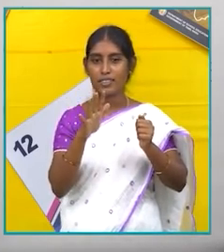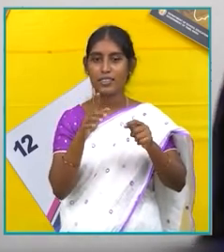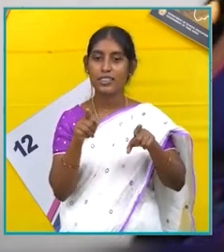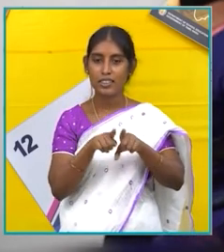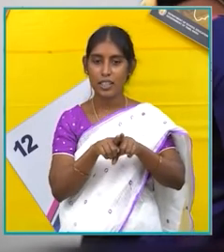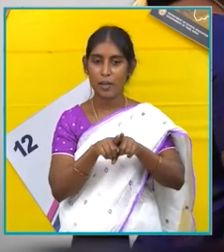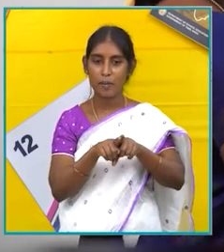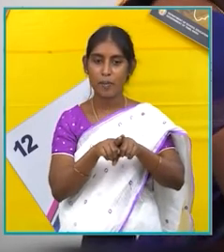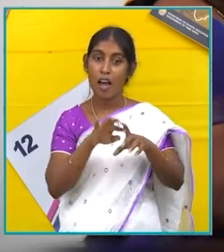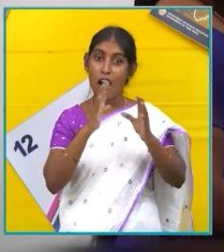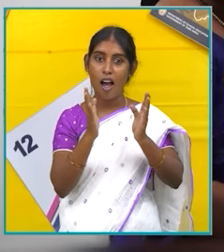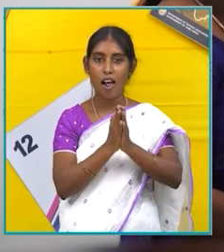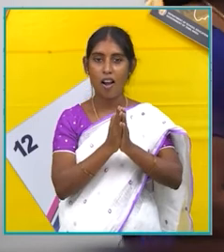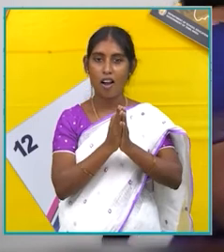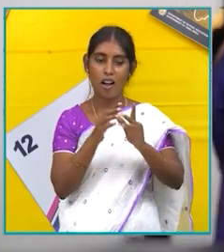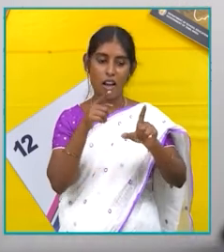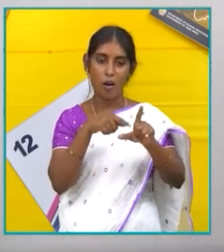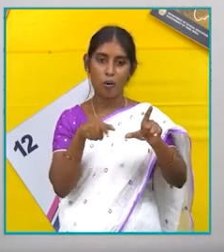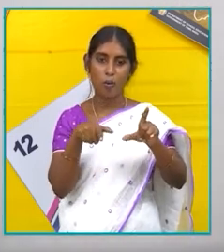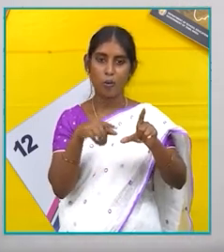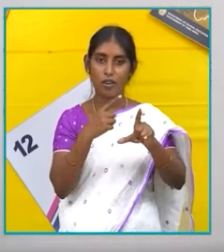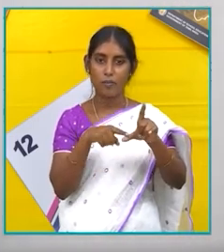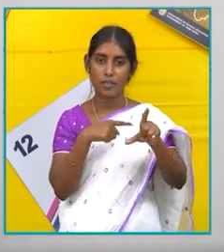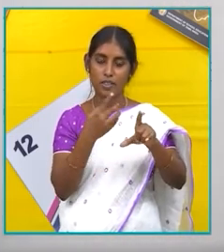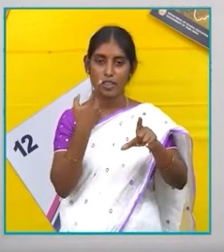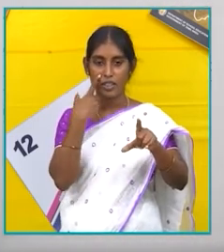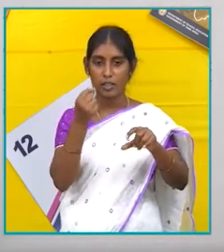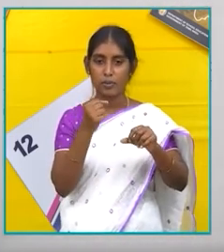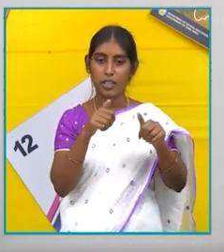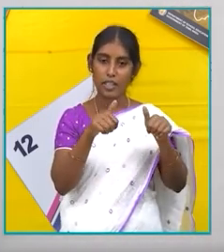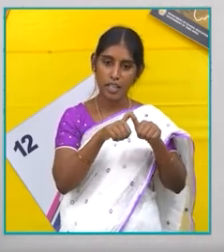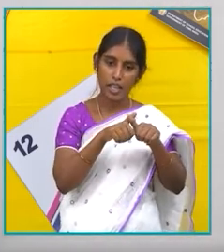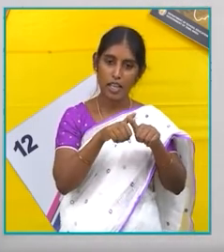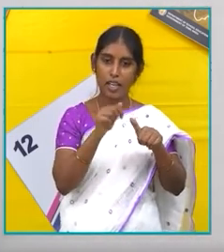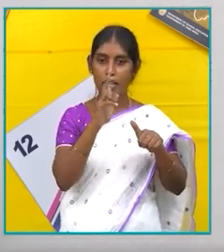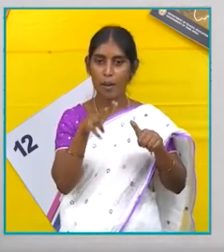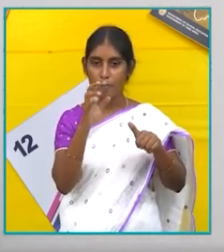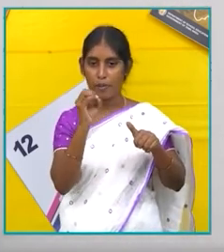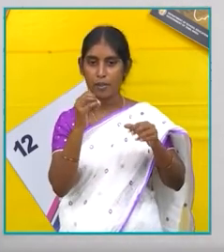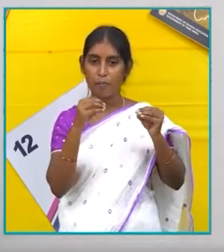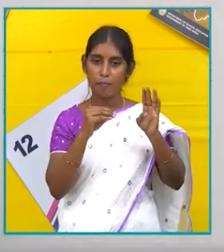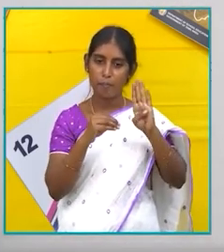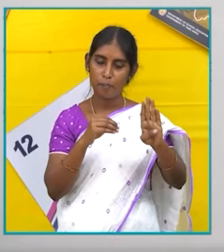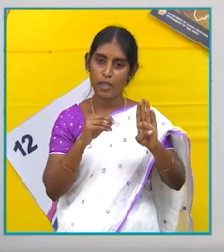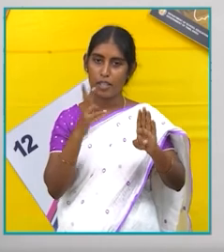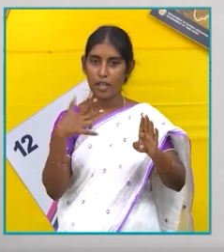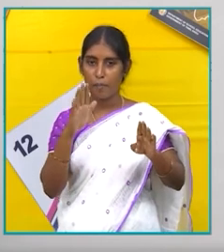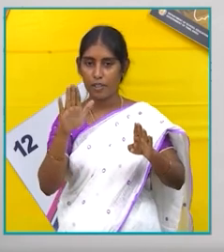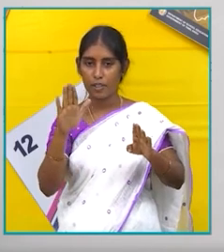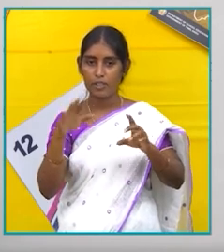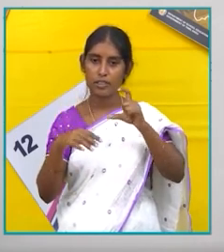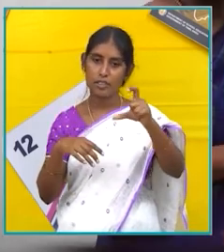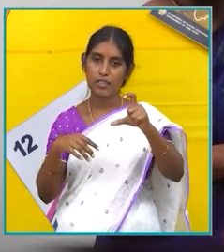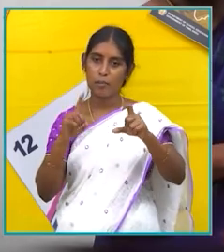நமக்கு தேவையான அனைத்து கோண அளவுகளையும் கண்டுபிடிச்சாச்சு கோணம் a 80 கோணம் b 85 கோணம் c